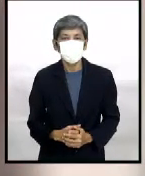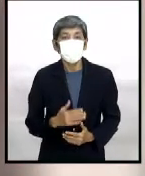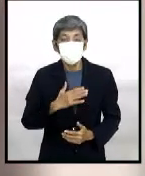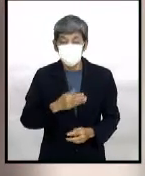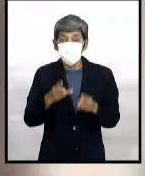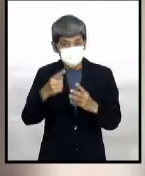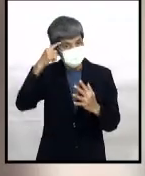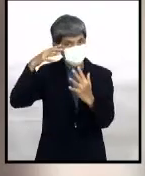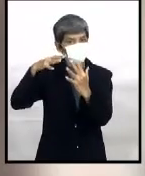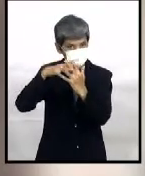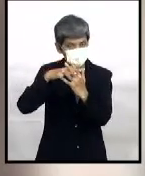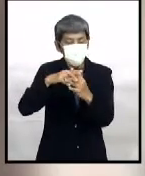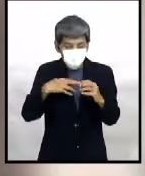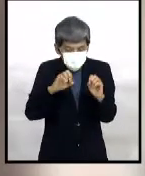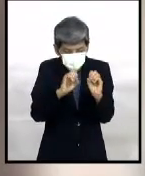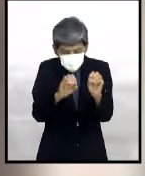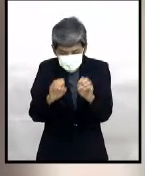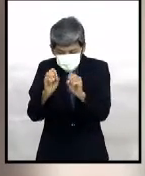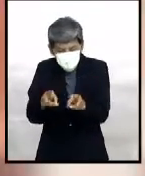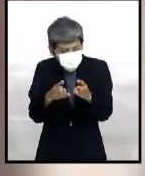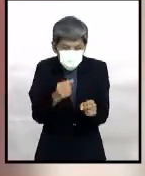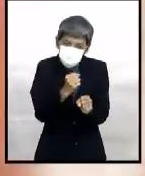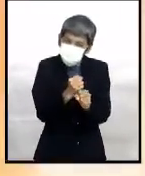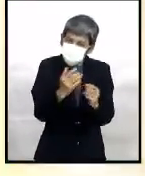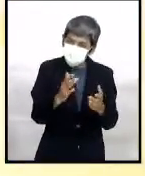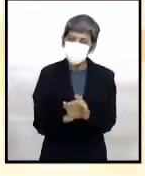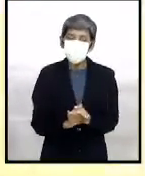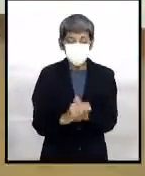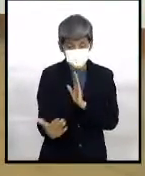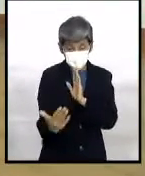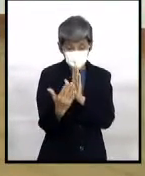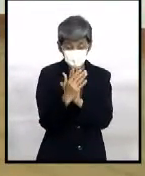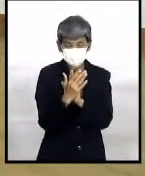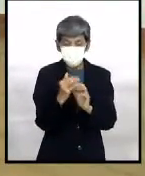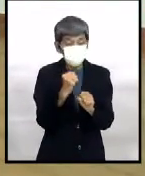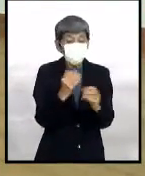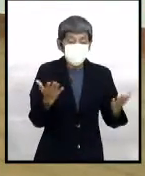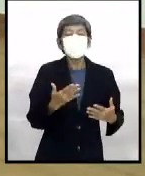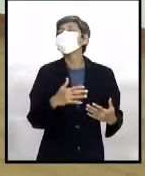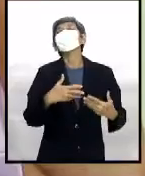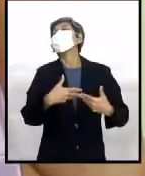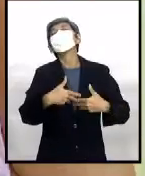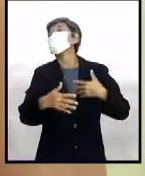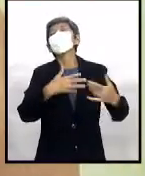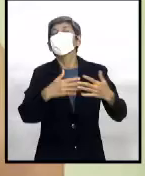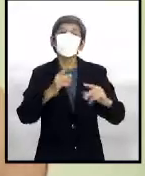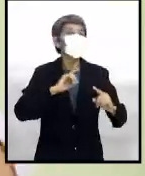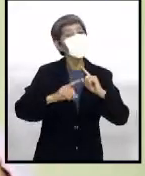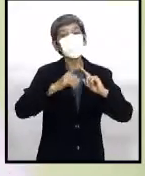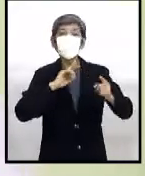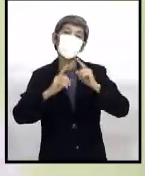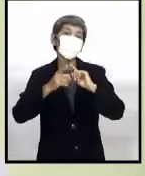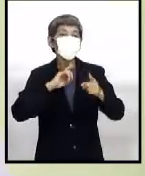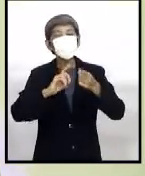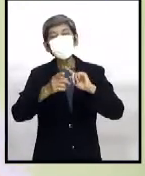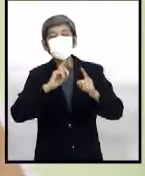คือผมใช้จิตวิทยาล้วนๆน่ะในการสอนเด็กอะทำยังไงบางทีเด็กอยู่กับผมปุ๊บวันนี้ไม่อยากทำอะไรก็ไม่ต้องทำผมก็